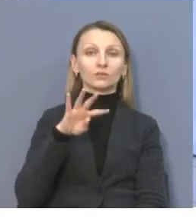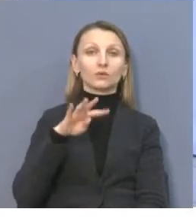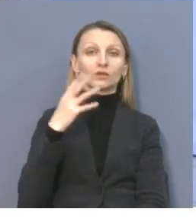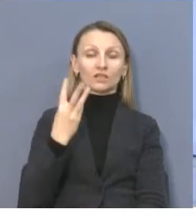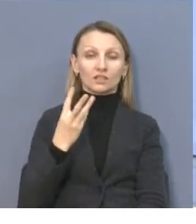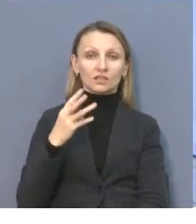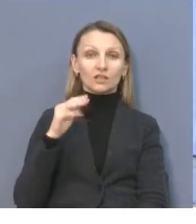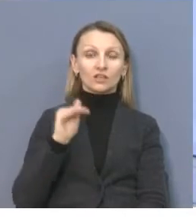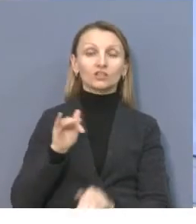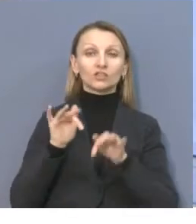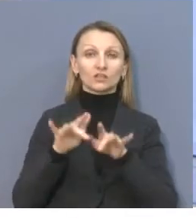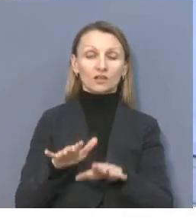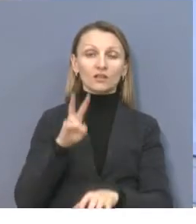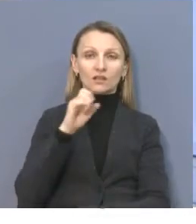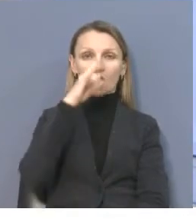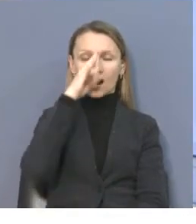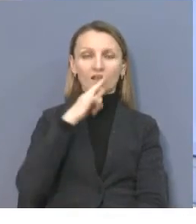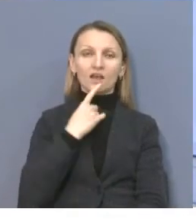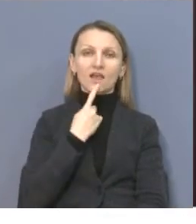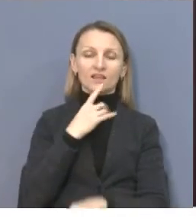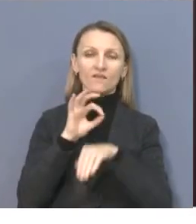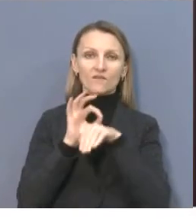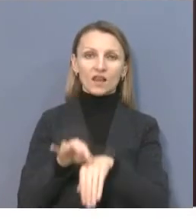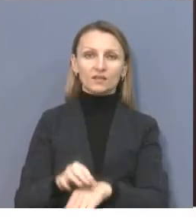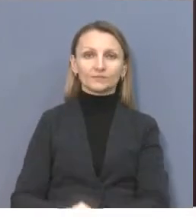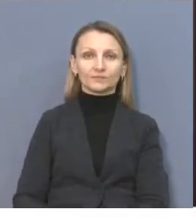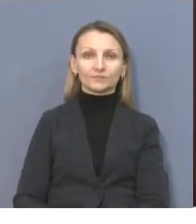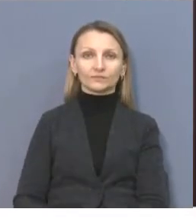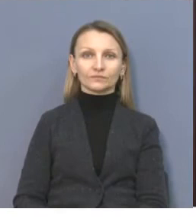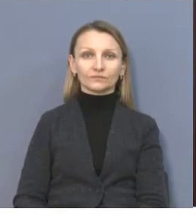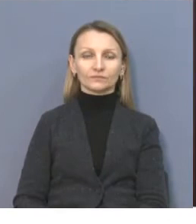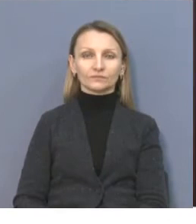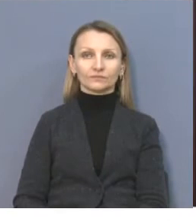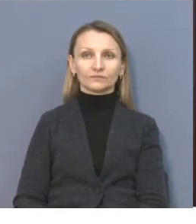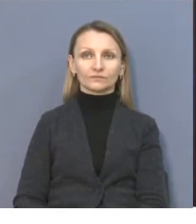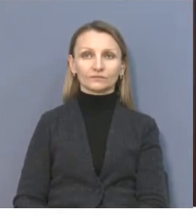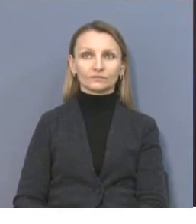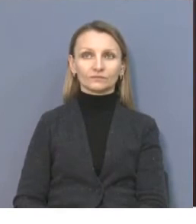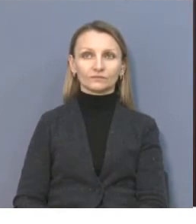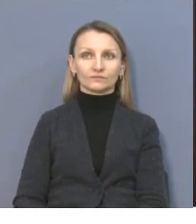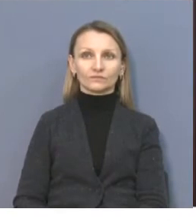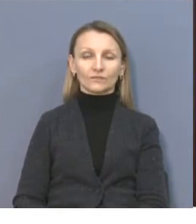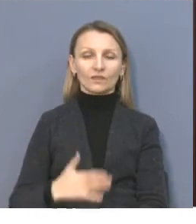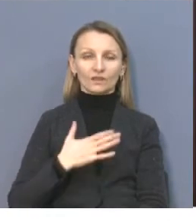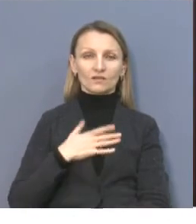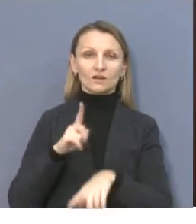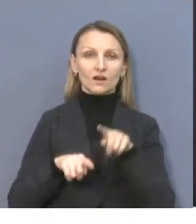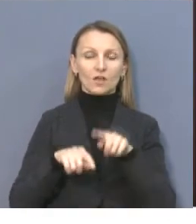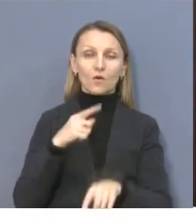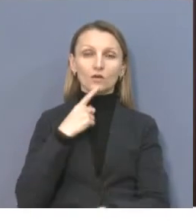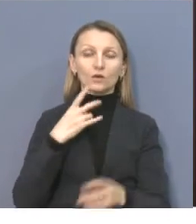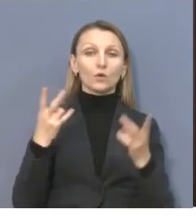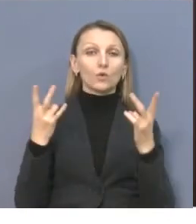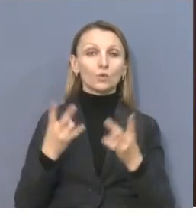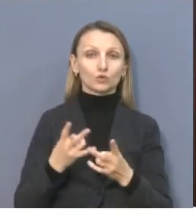здесь рассмотрена на государственном языке анатолий мтс ели мы сдан наш родной язык нужно расценивать как